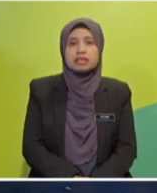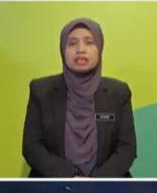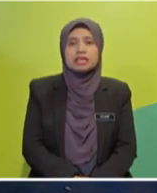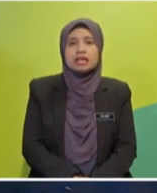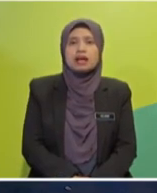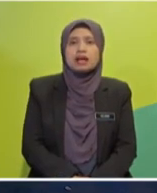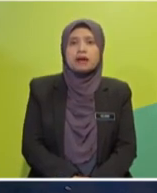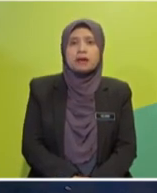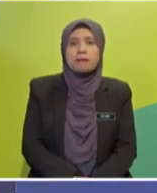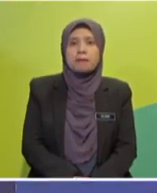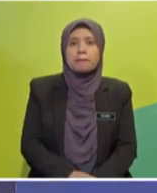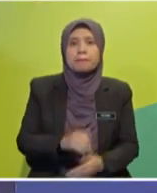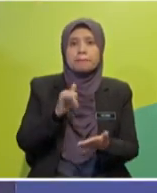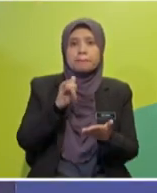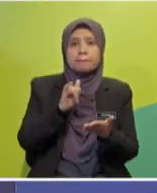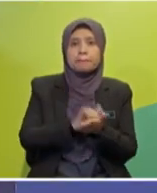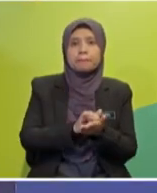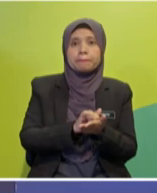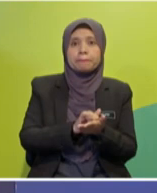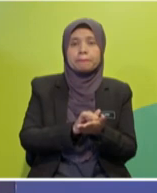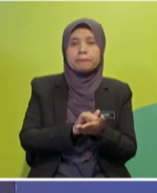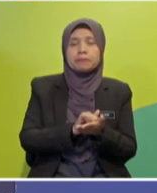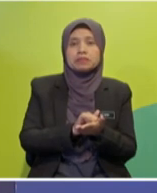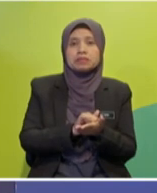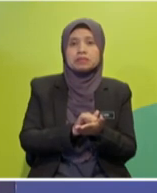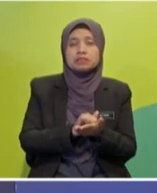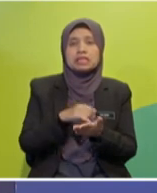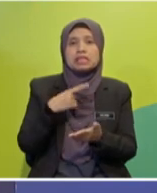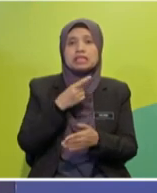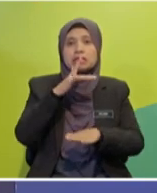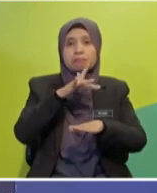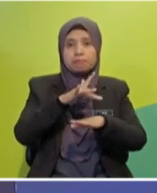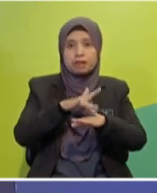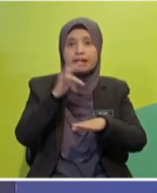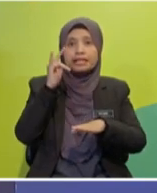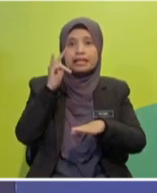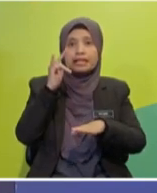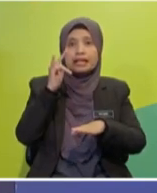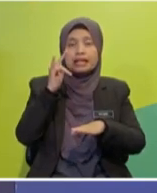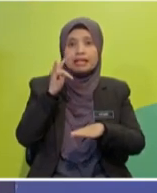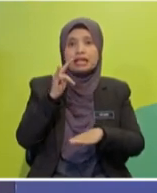kenderaan apa ni cikgu? Itu adalah kenderaan air juga tapi kita panggil dia